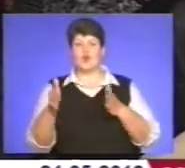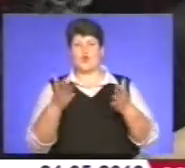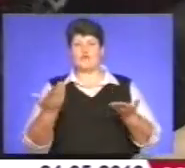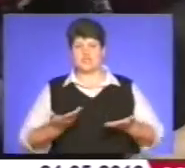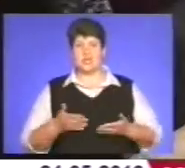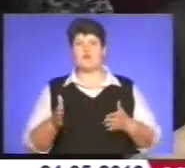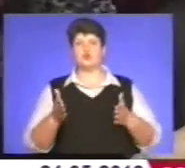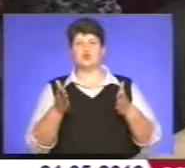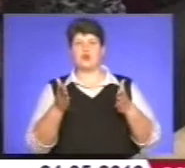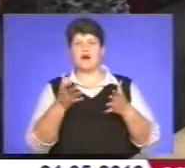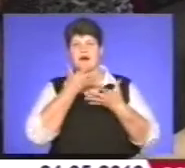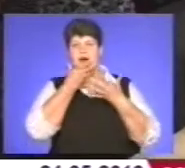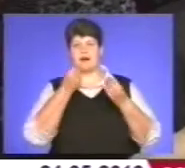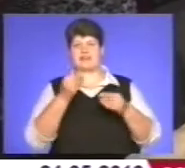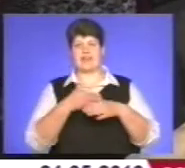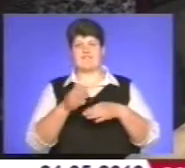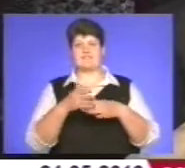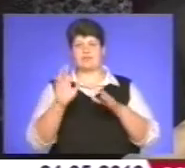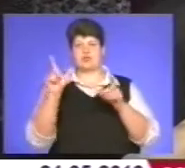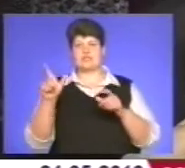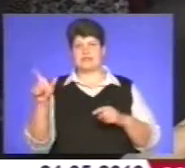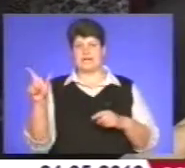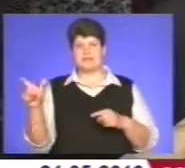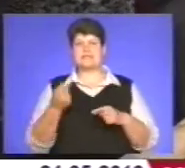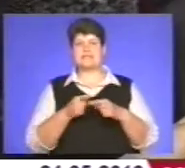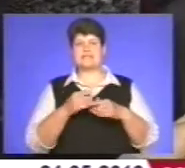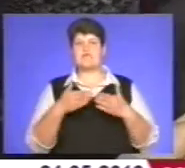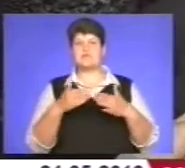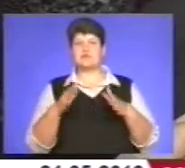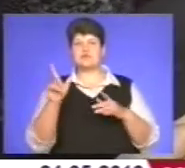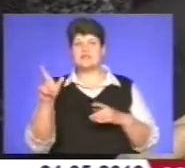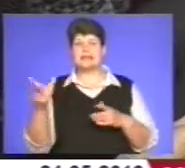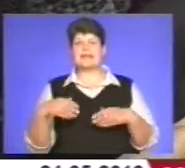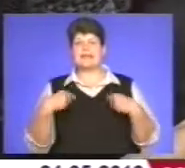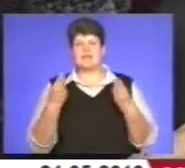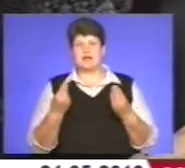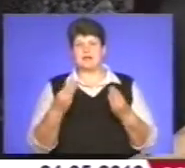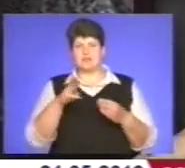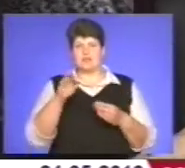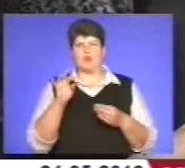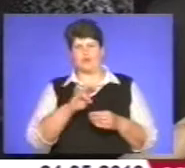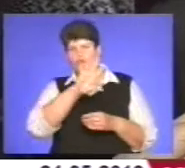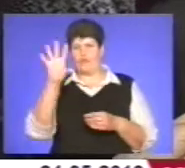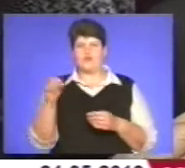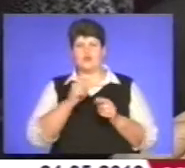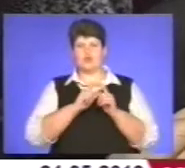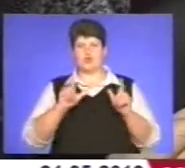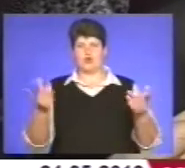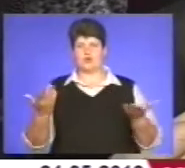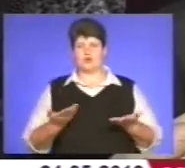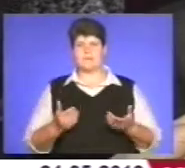дорогу гарних випускників. Це випускники, які задавали тон у всьому шкільному житті.